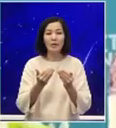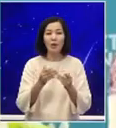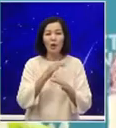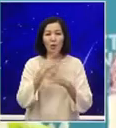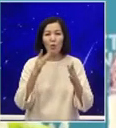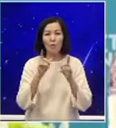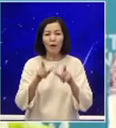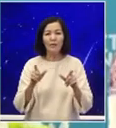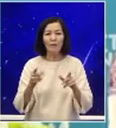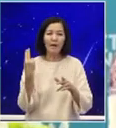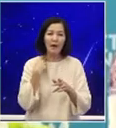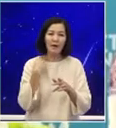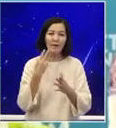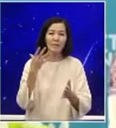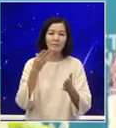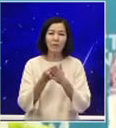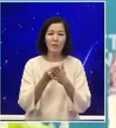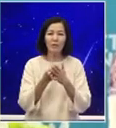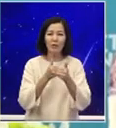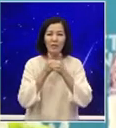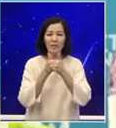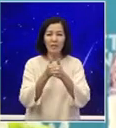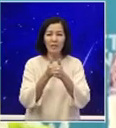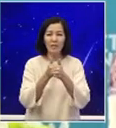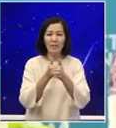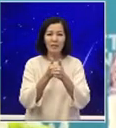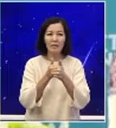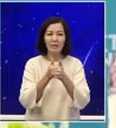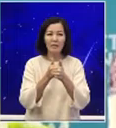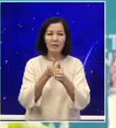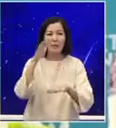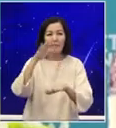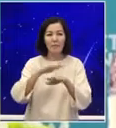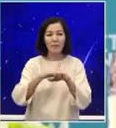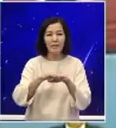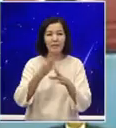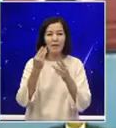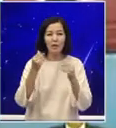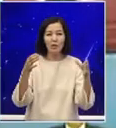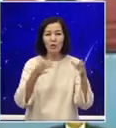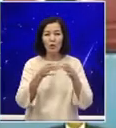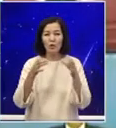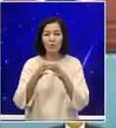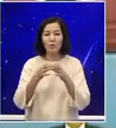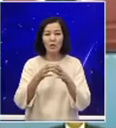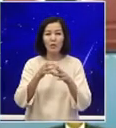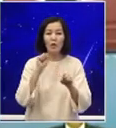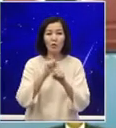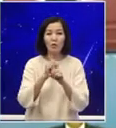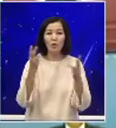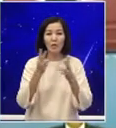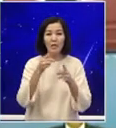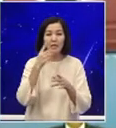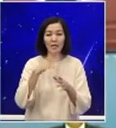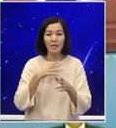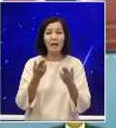көлемде қарыз беріп, соңынан дедектетіп жұрттың дегбірін қашыратын банктер мен қаржылық ұйымдарға тұсау салынса дейді.